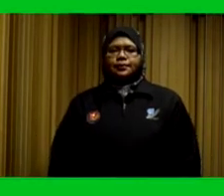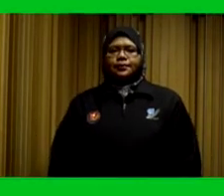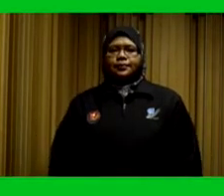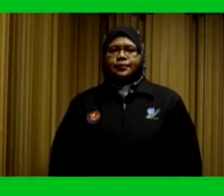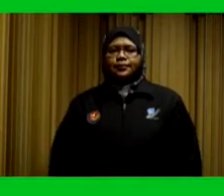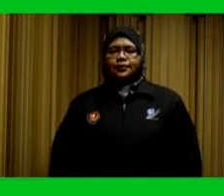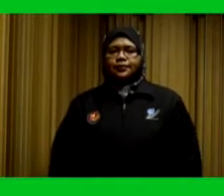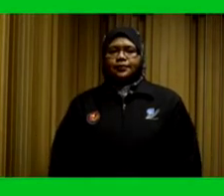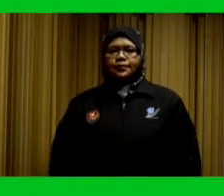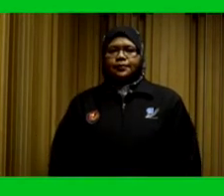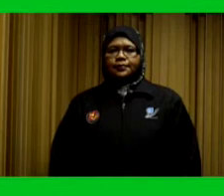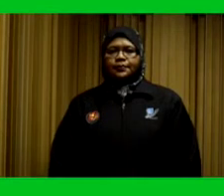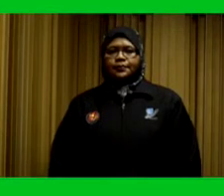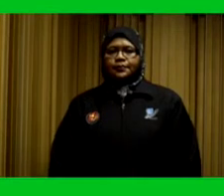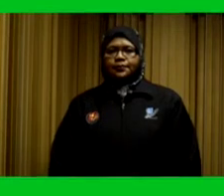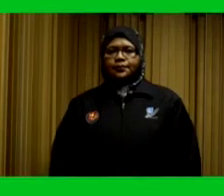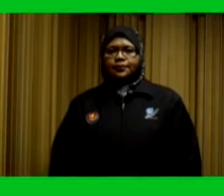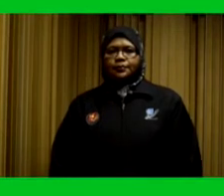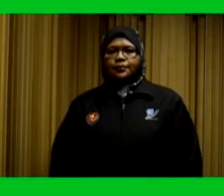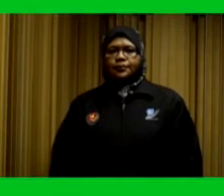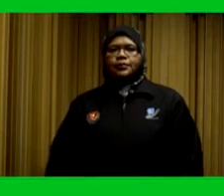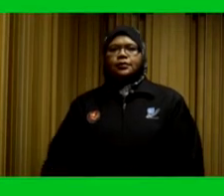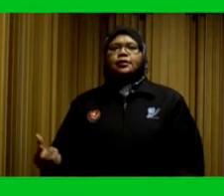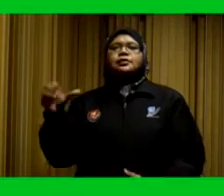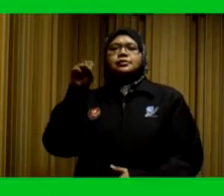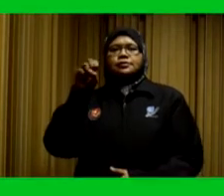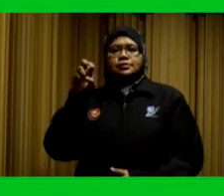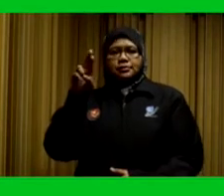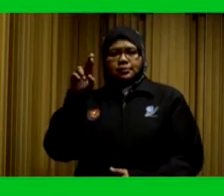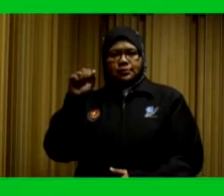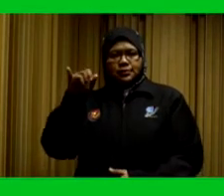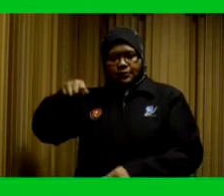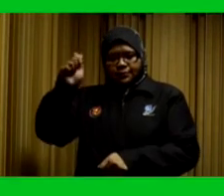Seterusnya, masukkan serai yang telah diketuk.